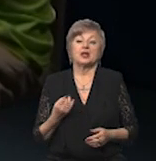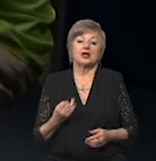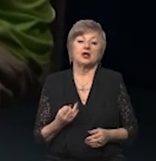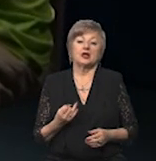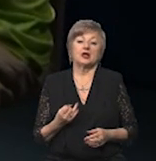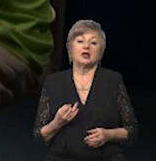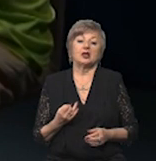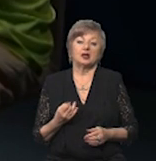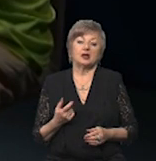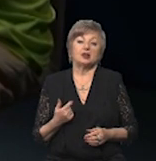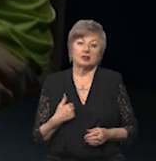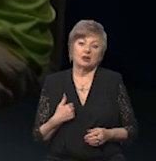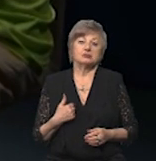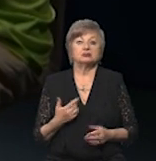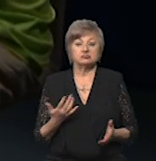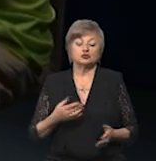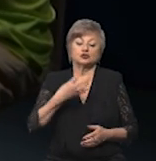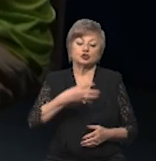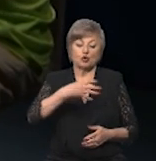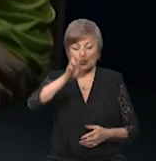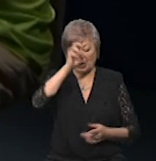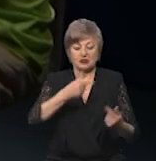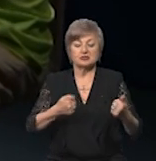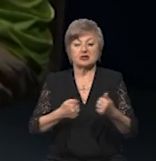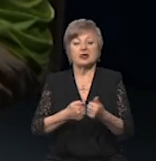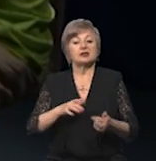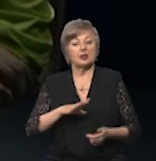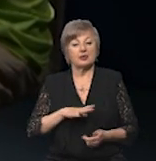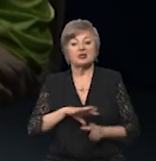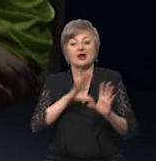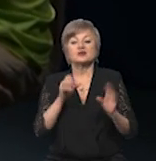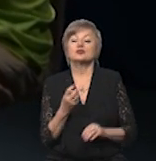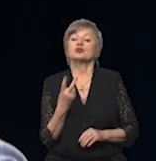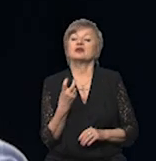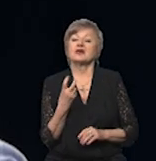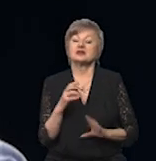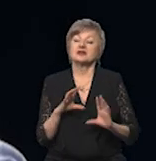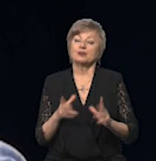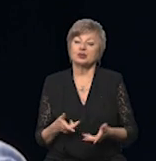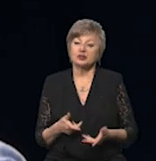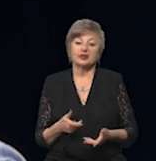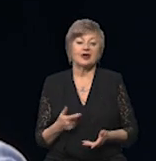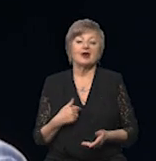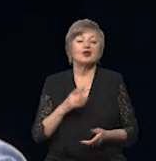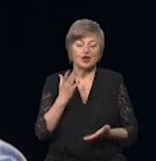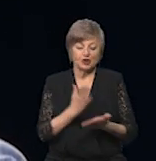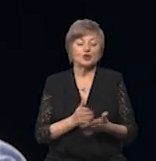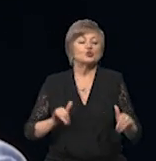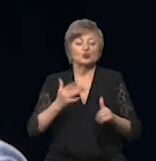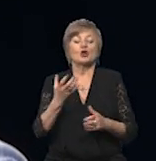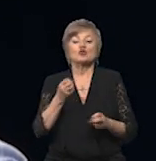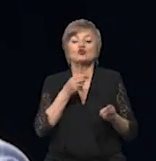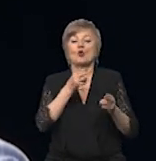я був більш ніж в 40 країнах світу, а їх більше 200 на планеті. Є ще де побувати